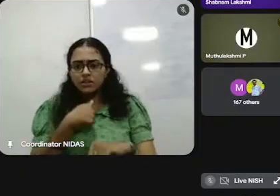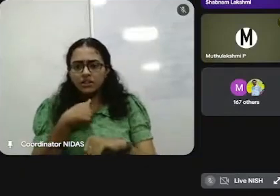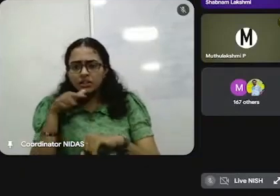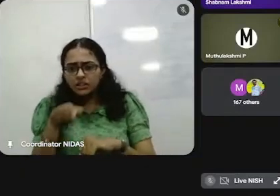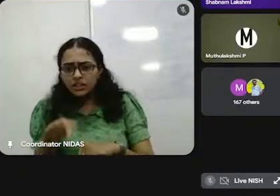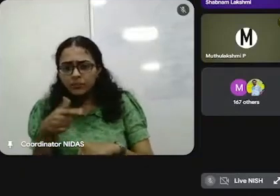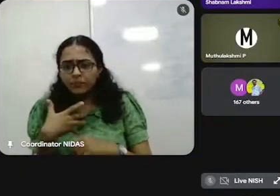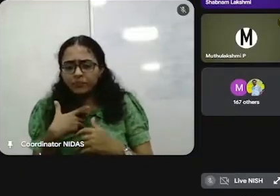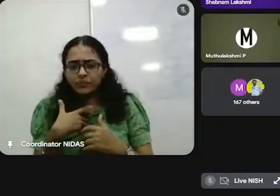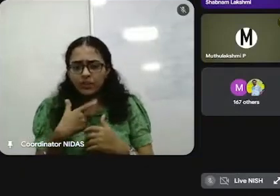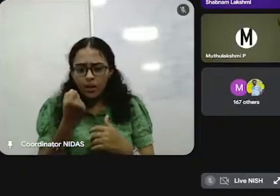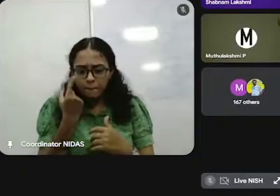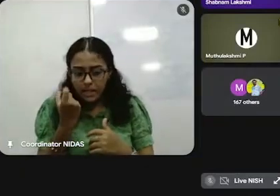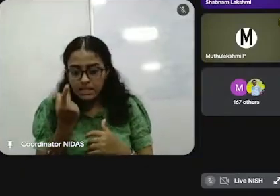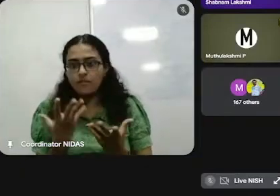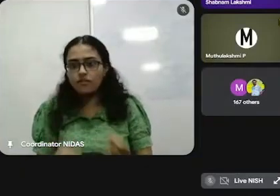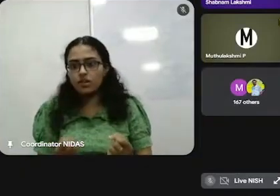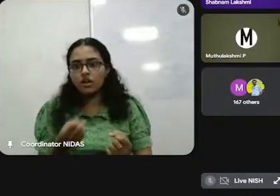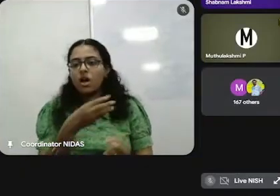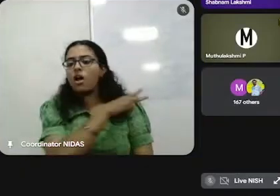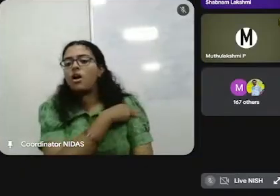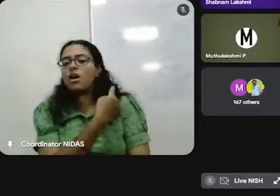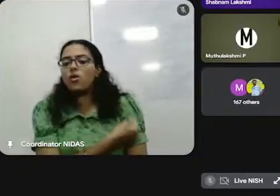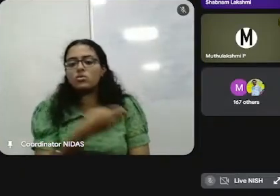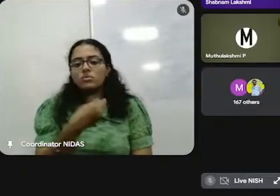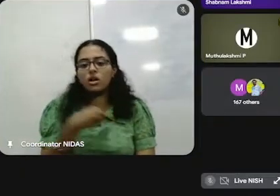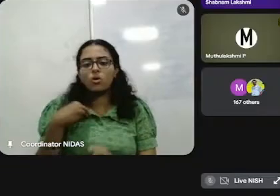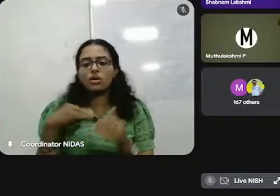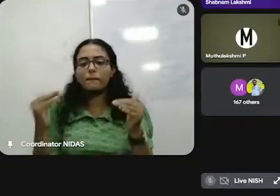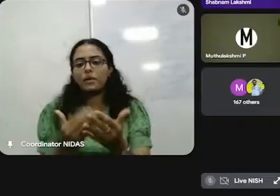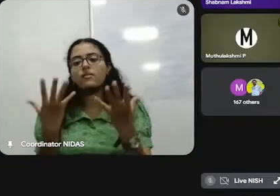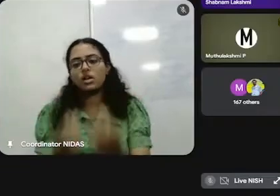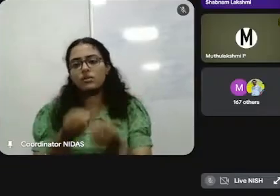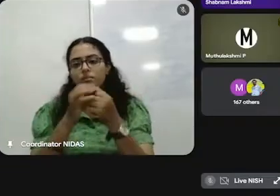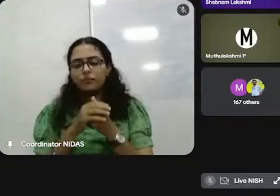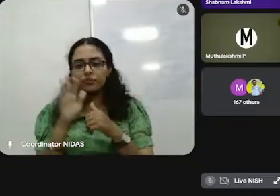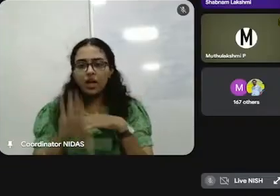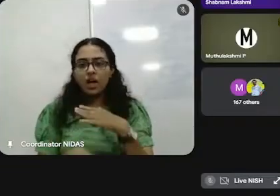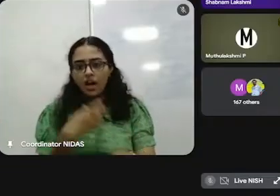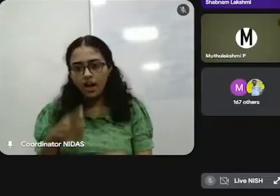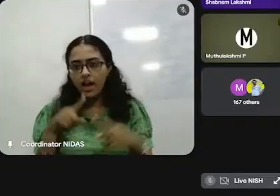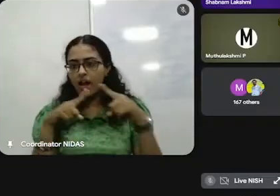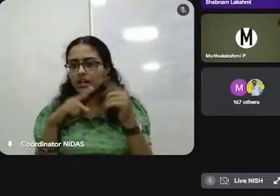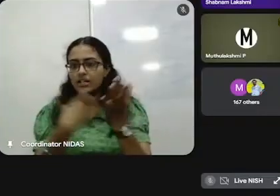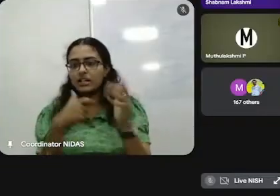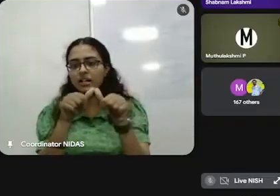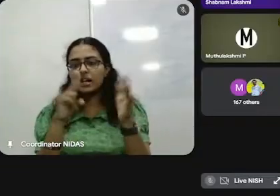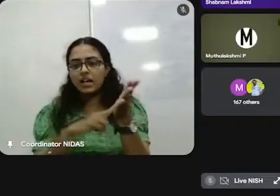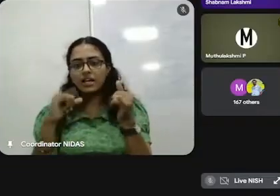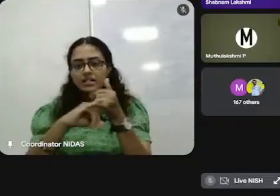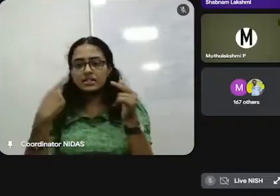നമ്മൾ അങ്ങനെ ഒരു സന്ദർഭത്തിൽ ആ പേഷ്യന്റിനെ ആശുപത്രിയിൽ എത്തിക്കണം. കാരണം ആ ട്രാൻസിയന്റ് അറ്റാക്സ് എന്ന് പറയുന്നത്